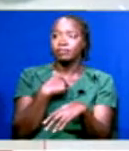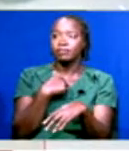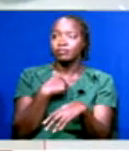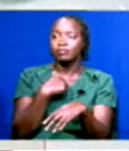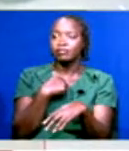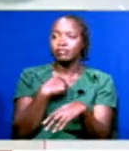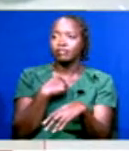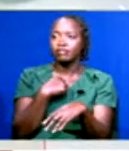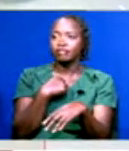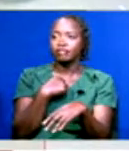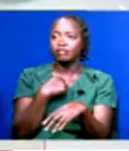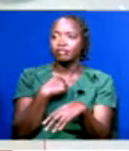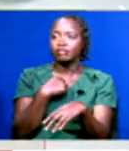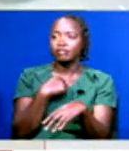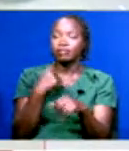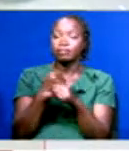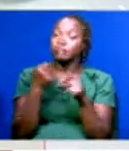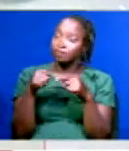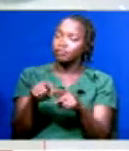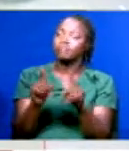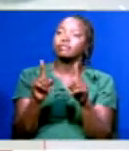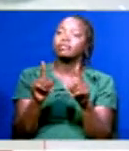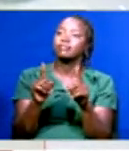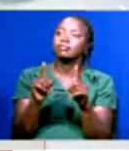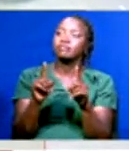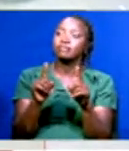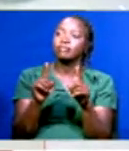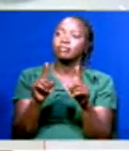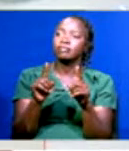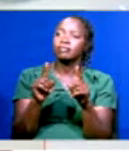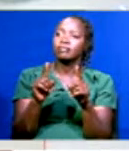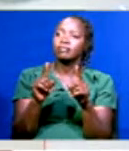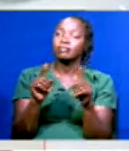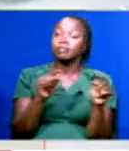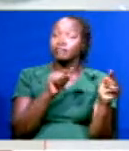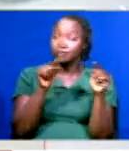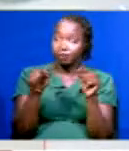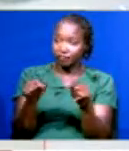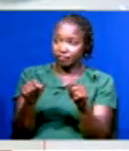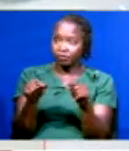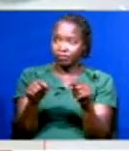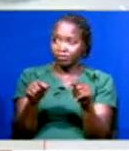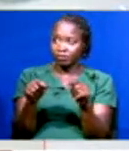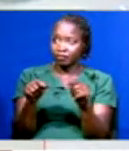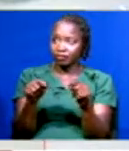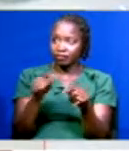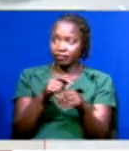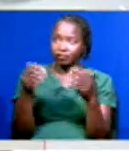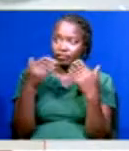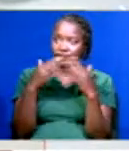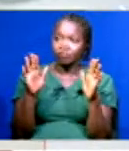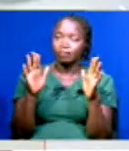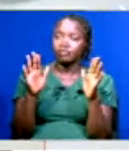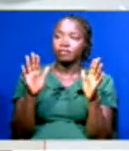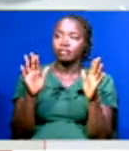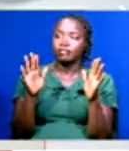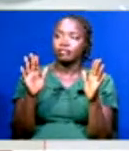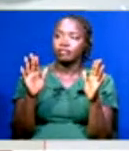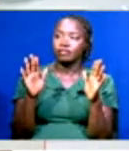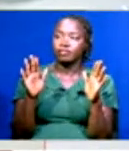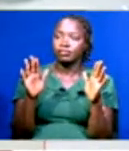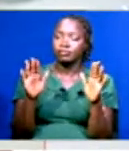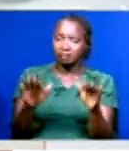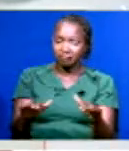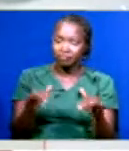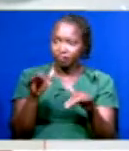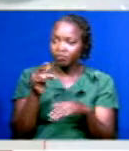yenu anashughulikia mwenyewe, na ni mwenyewe atakuja hapa akimaliza kutangaza. Kwa hivyo tu mngoje